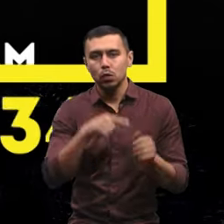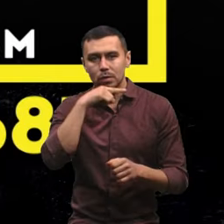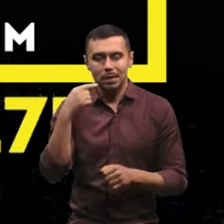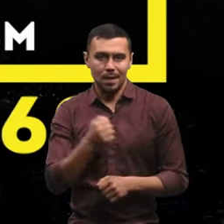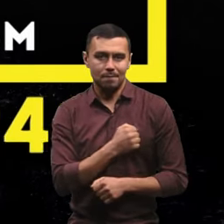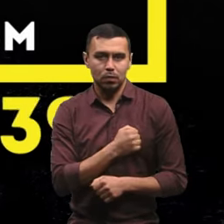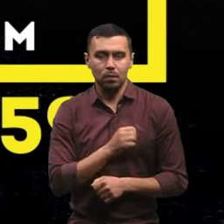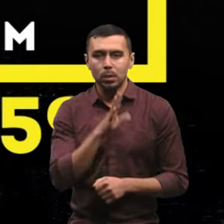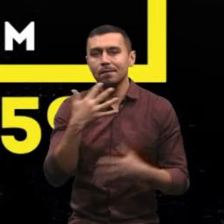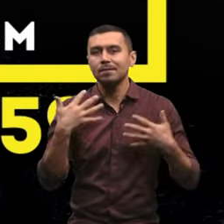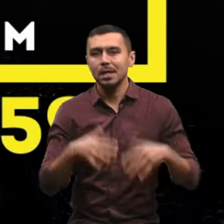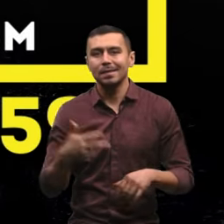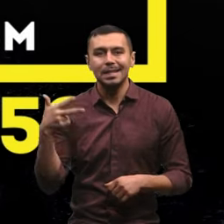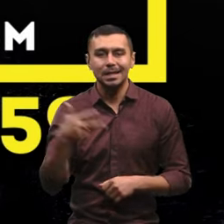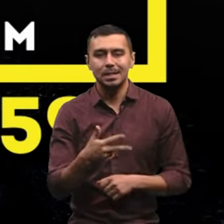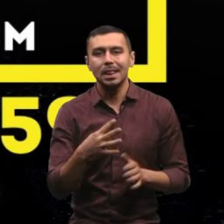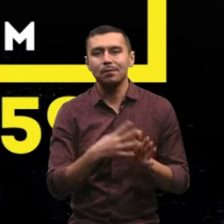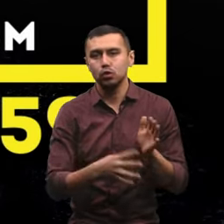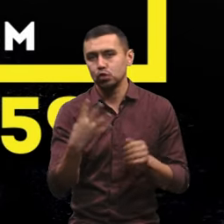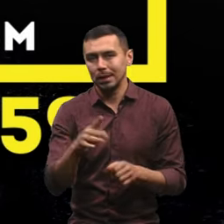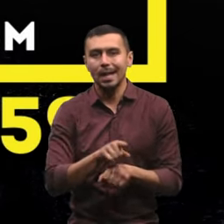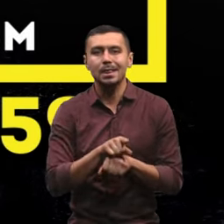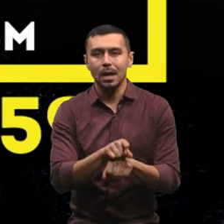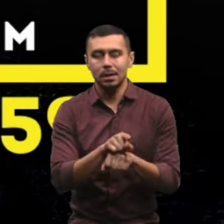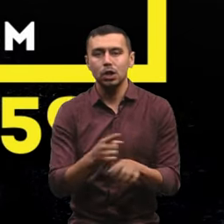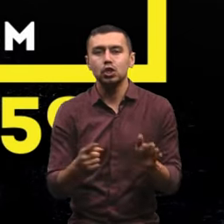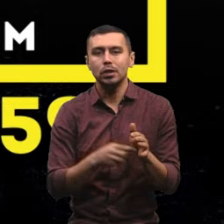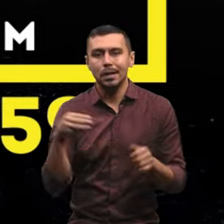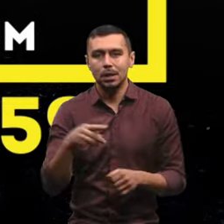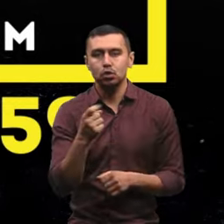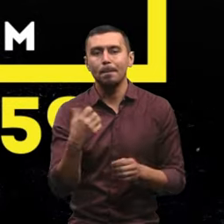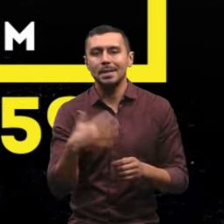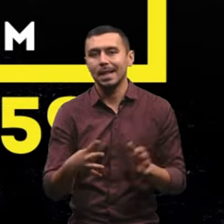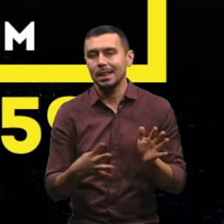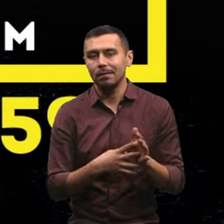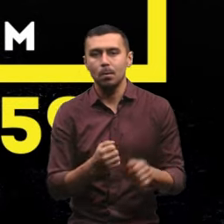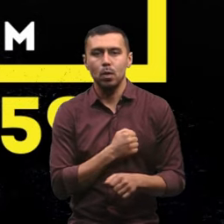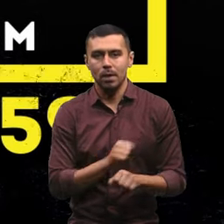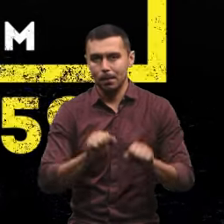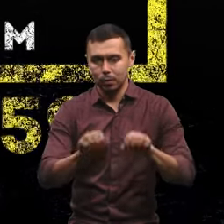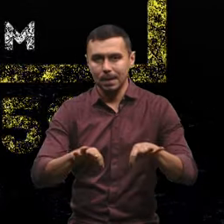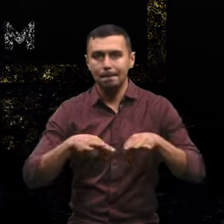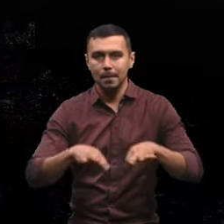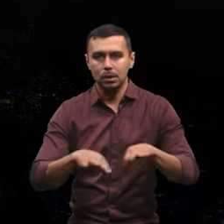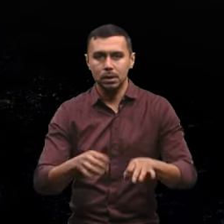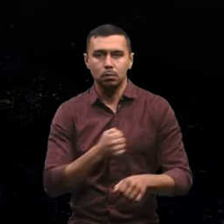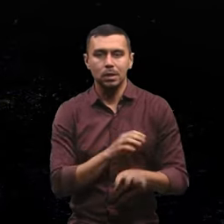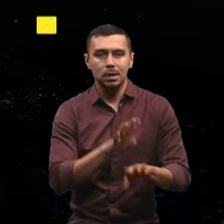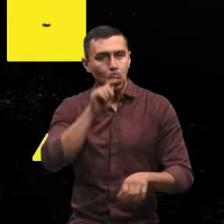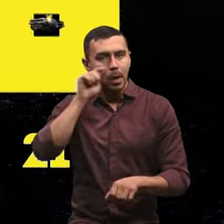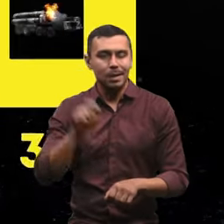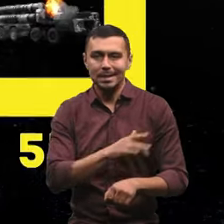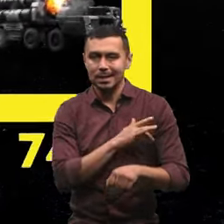російських військових. Противник втратив 3094 танки та 6159 бойових броньованих машин. Збройні сили